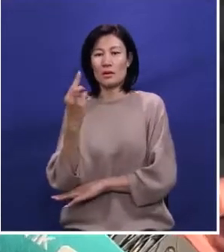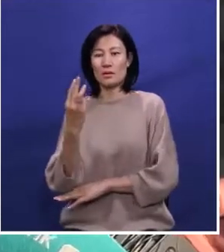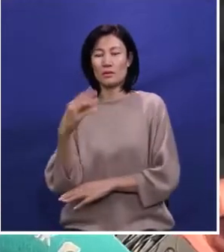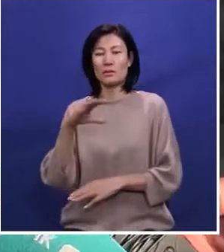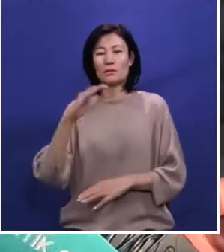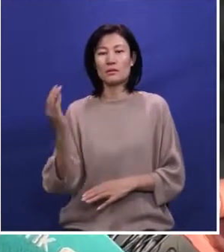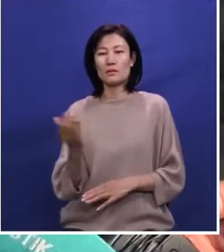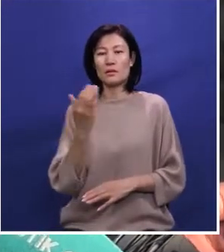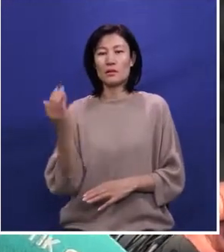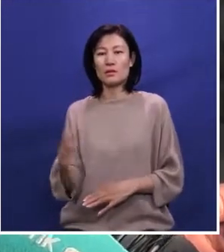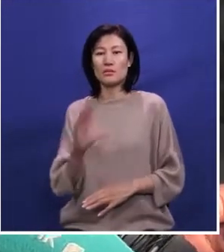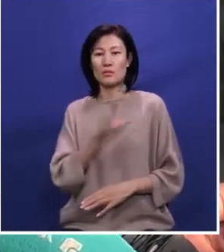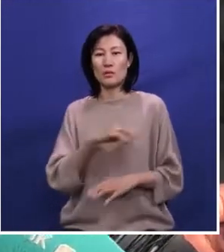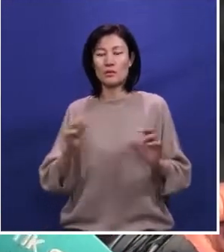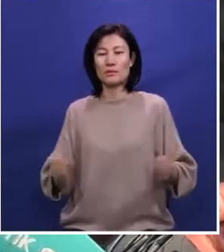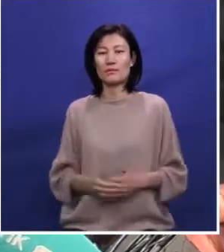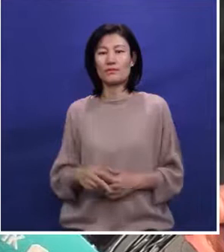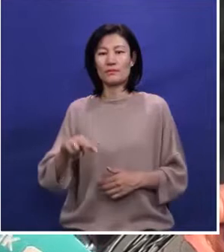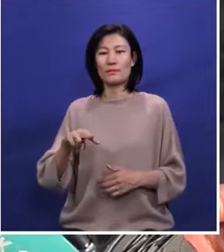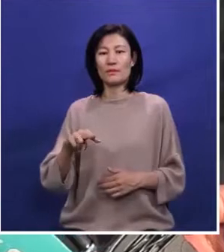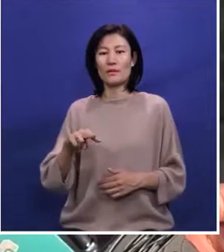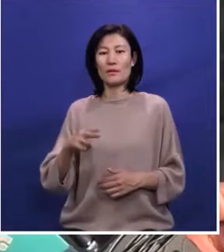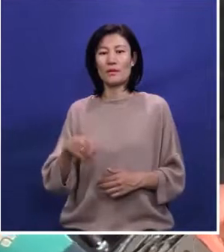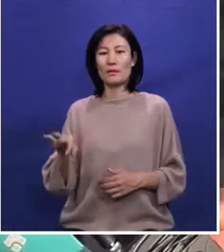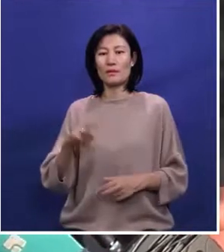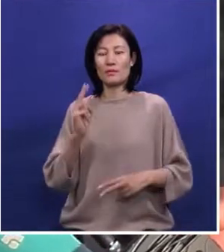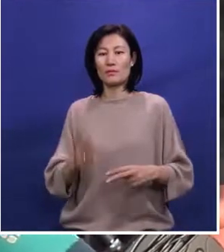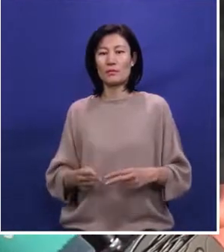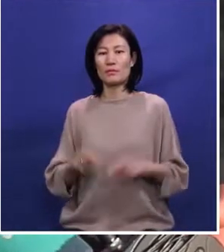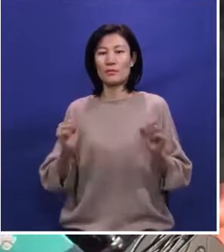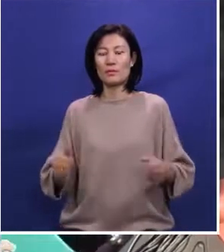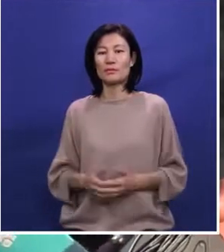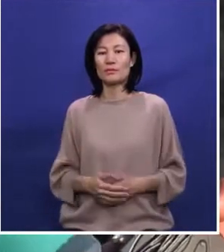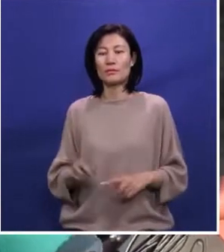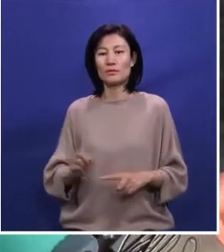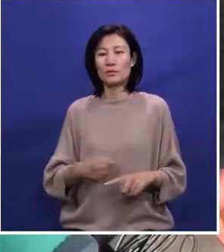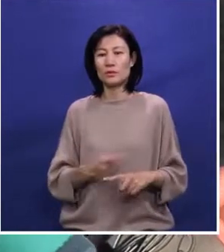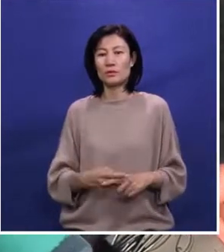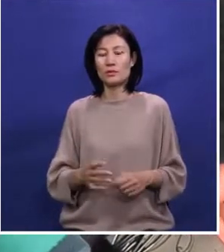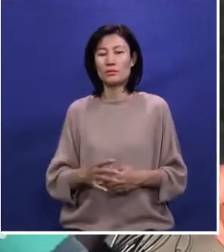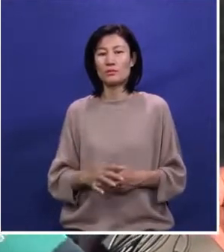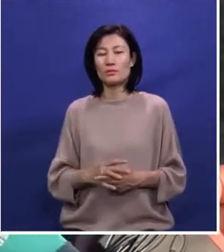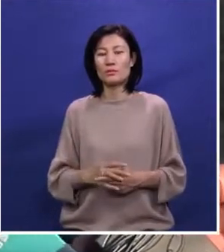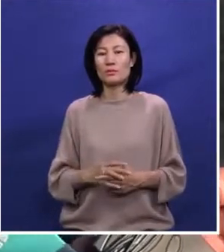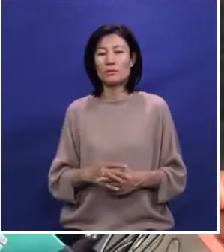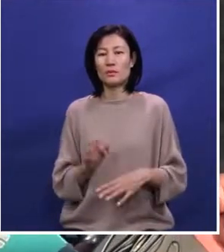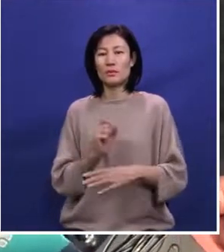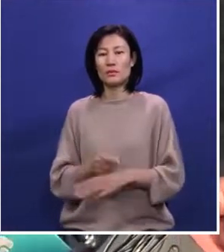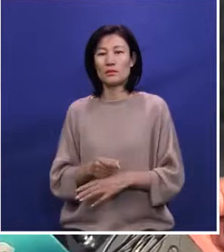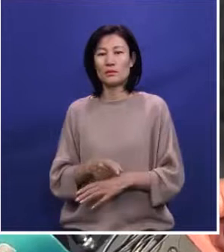жел болғанда помеха көп болады, линиялар разрыв болып тоқтап өшіп қалып жатыр. Сол себептен осы